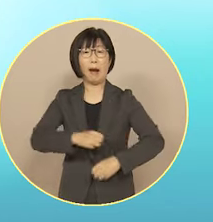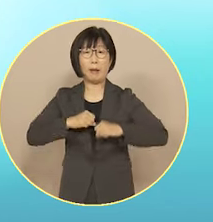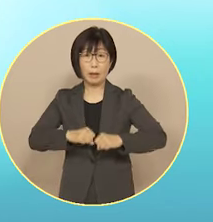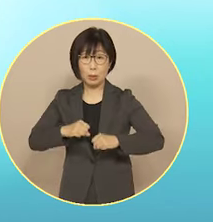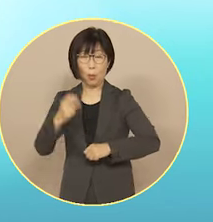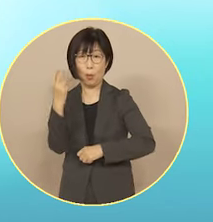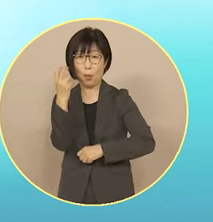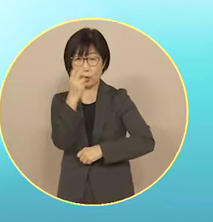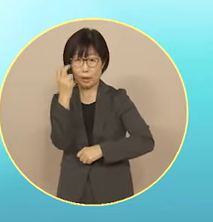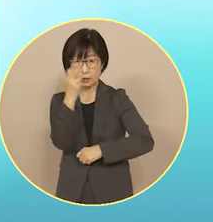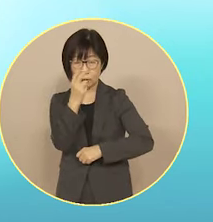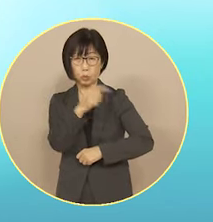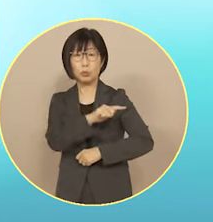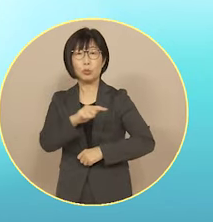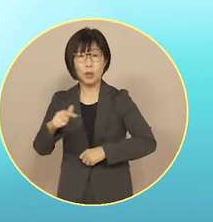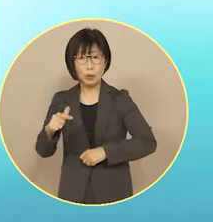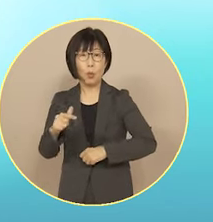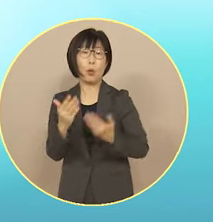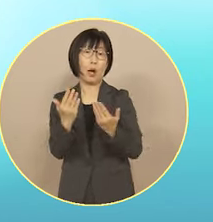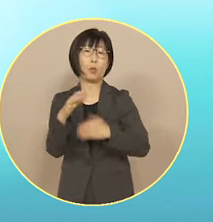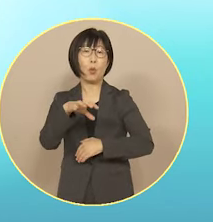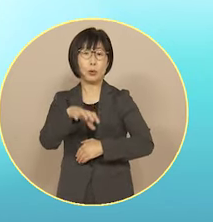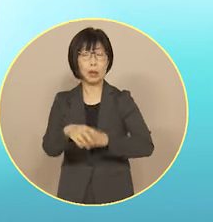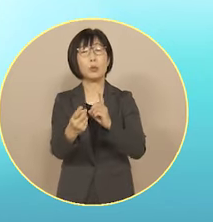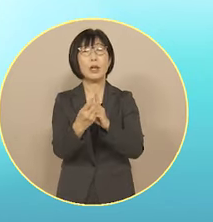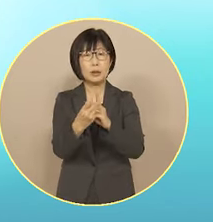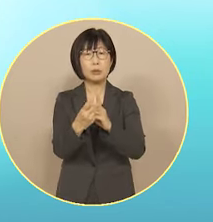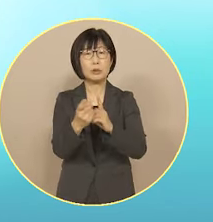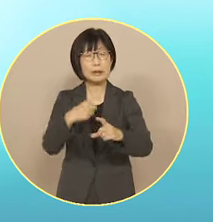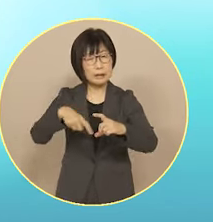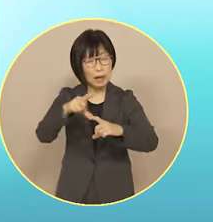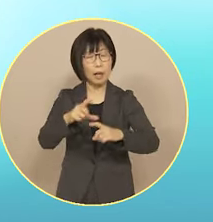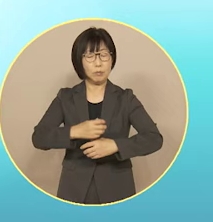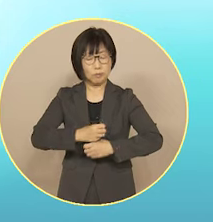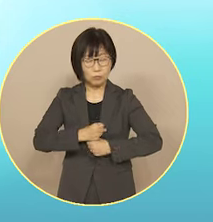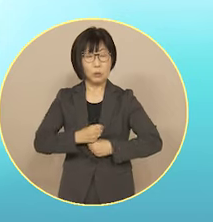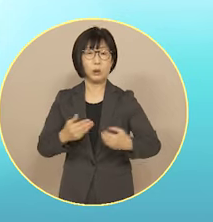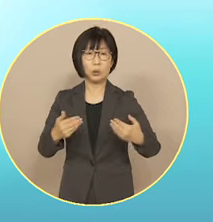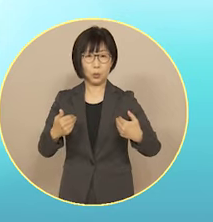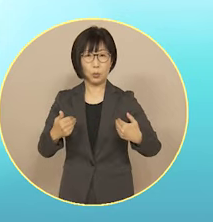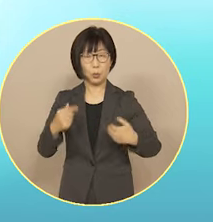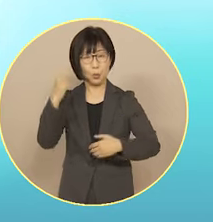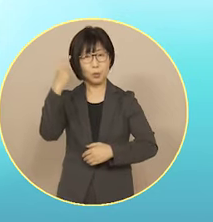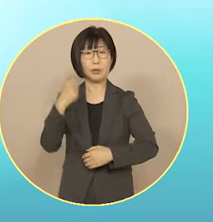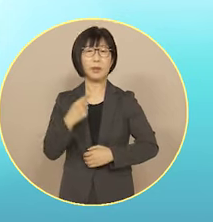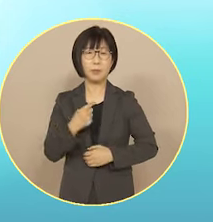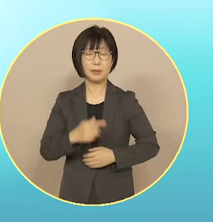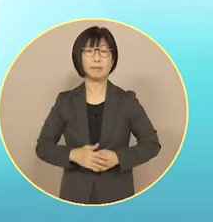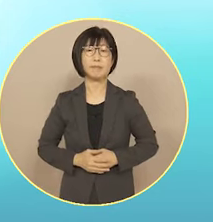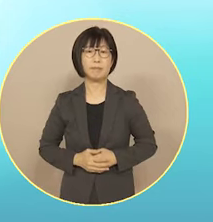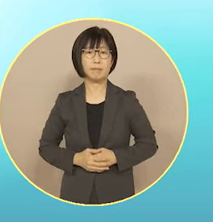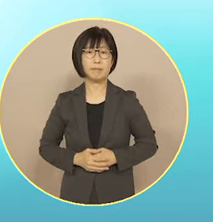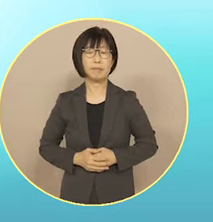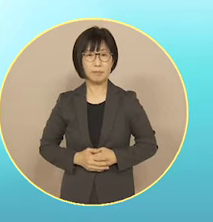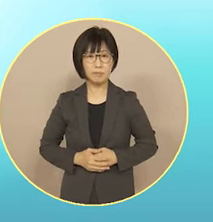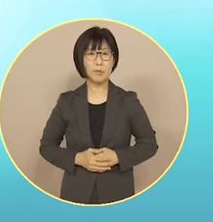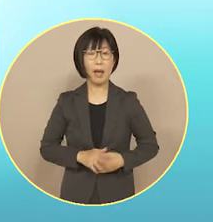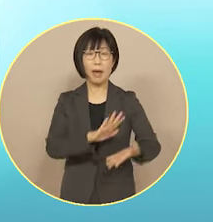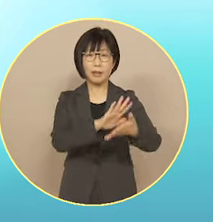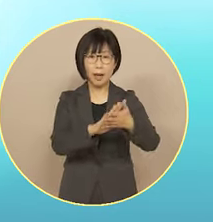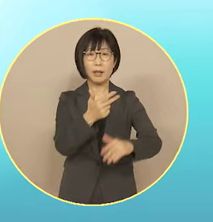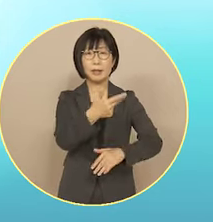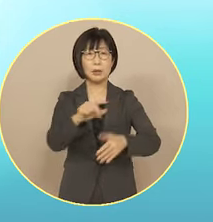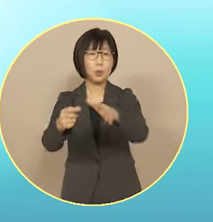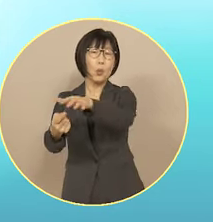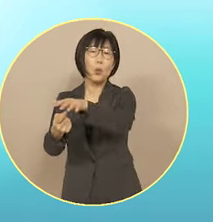観察など学校での熱中症対策一層厳重にしていく必要があるという風に思ってます当然あの岡山